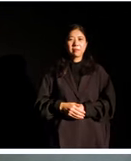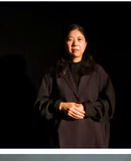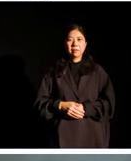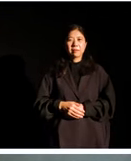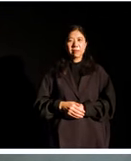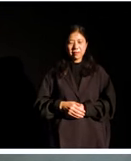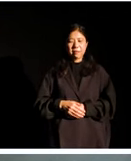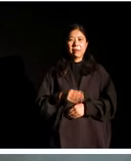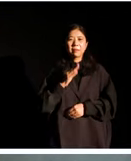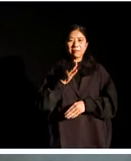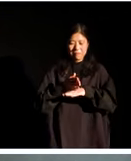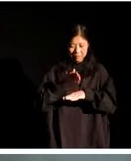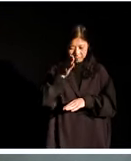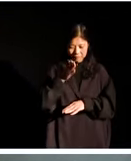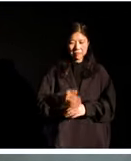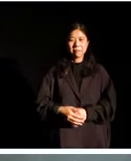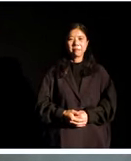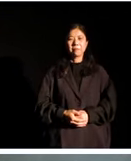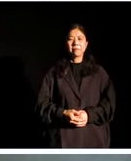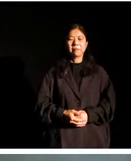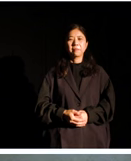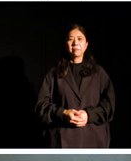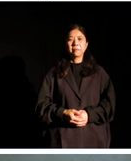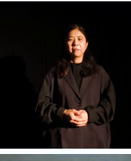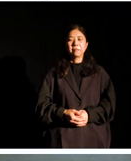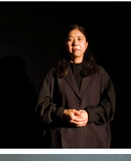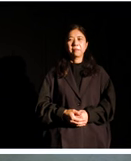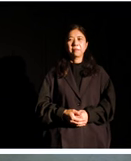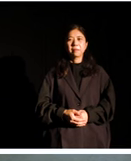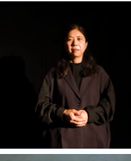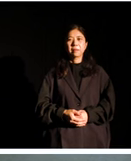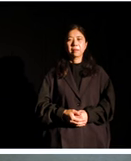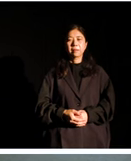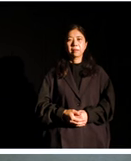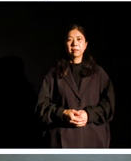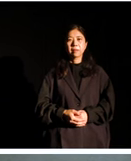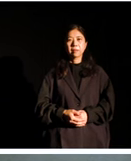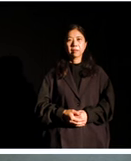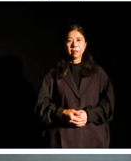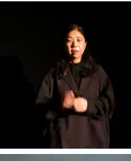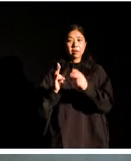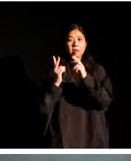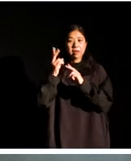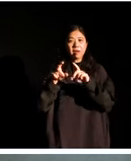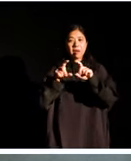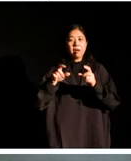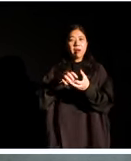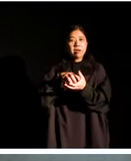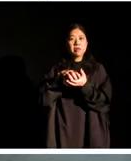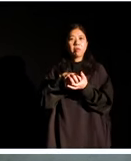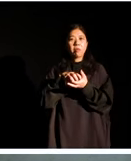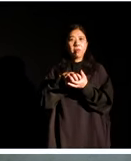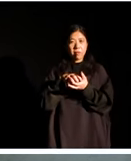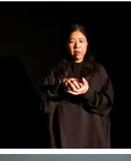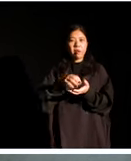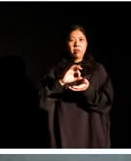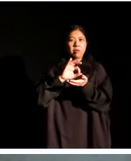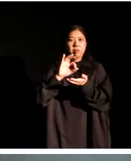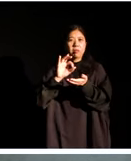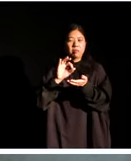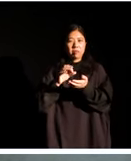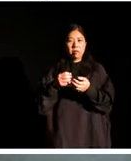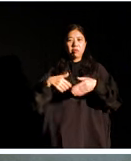心から感謝を申し上げますまたこの度沖縄平和省では故郷納税で寄付を